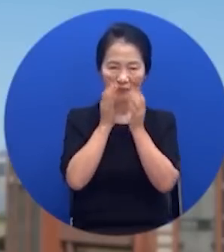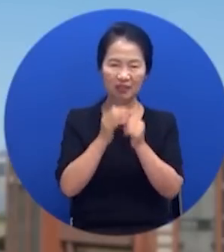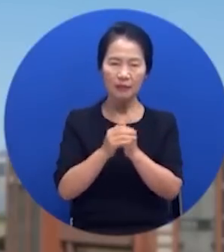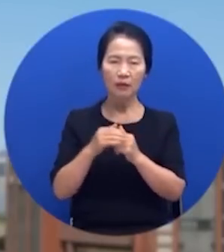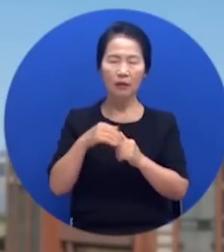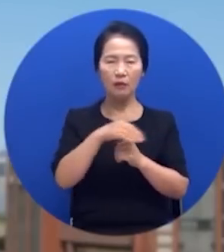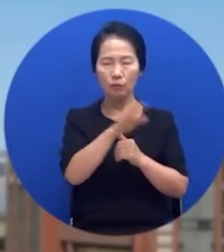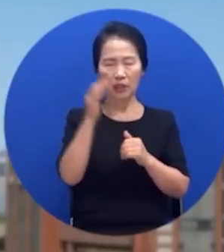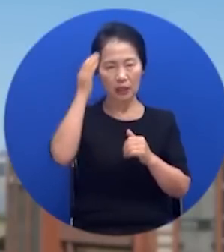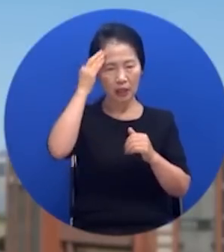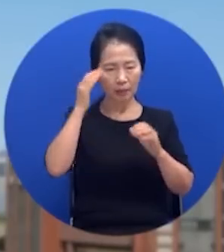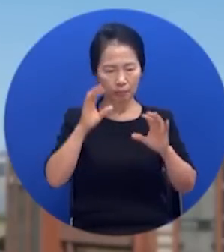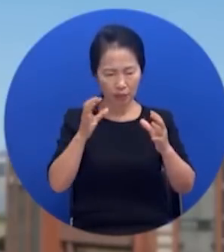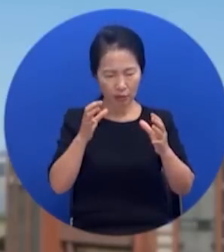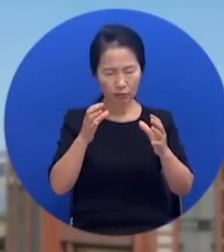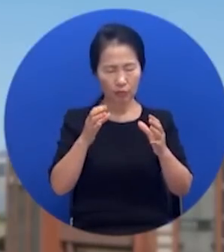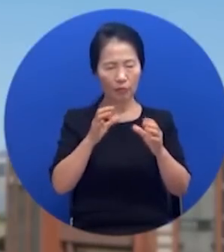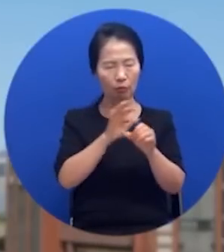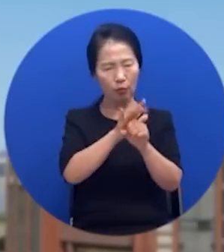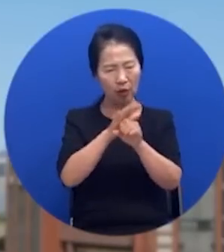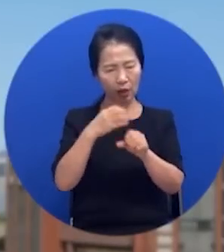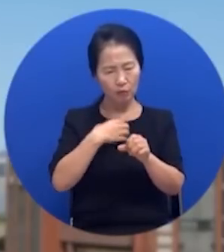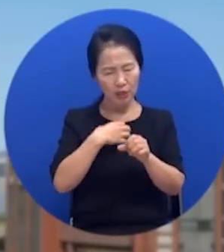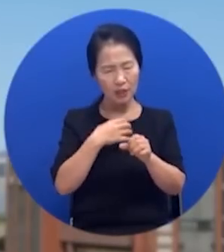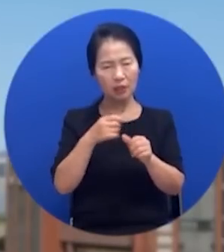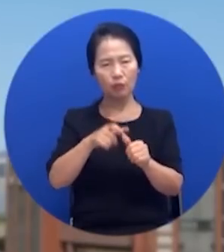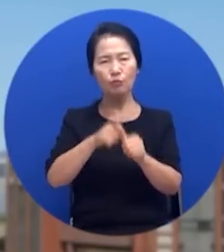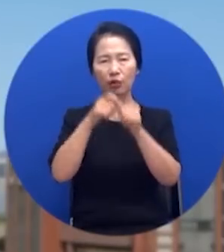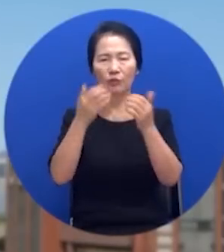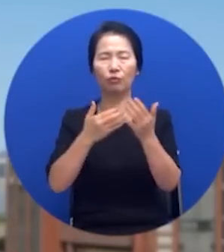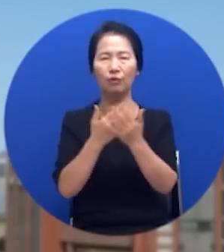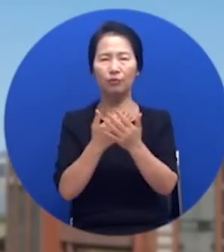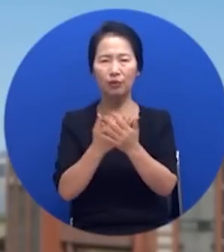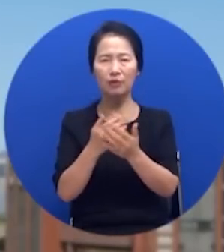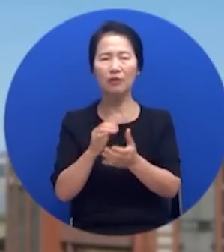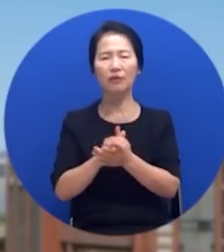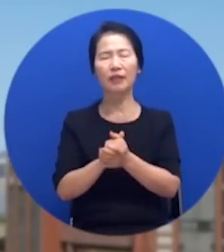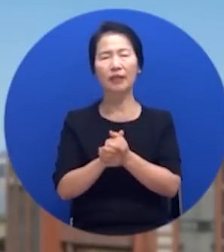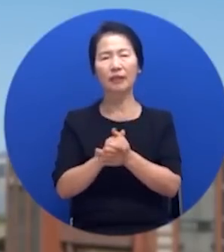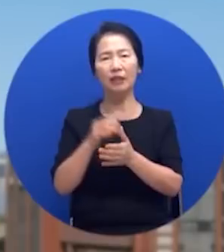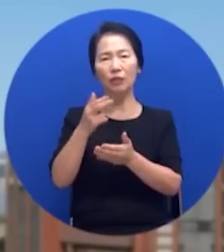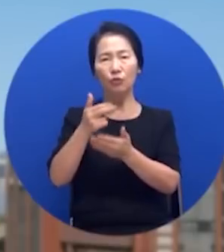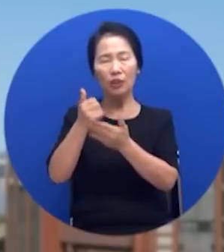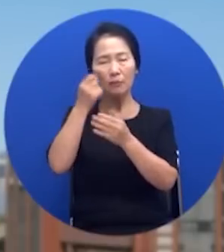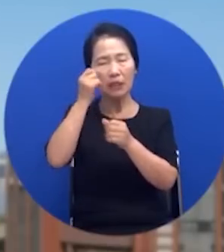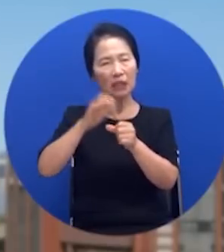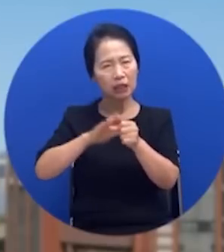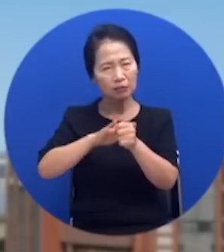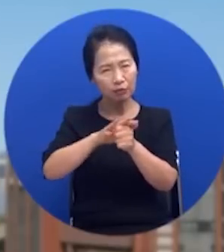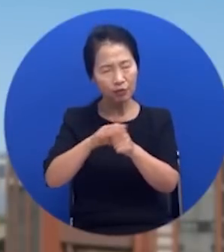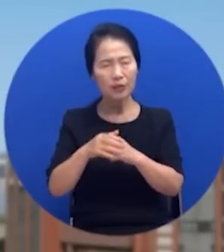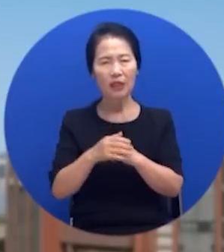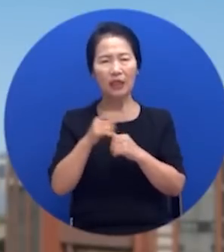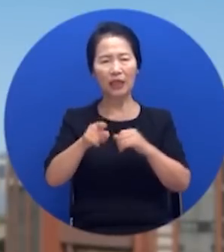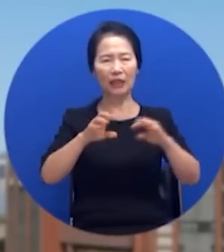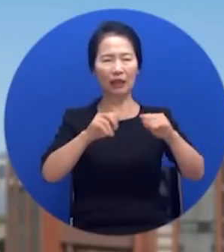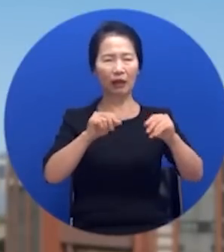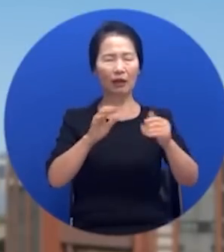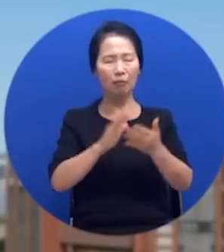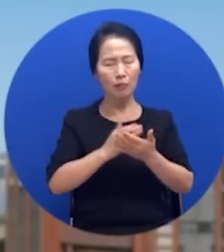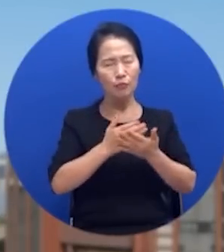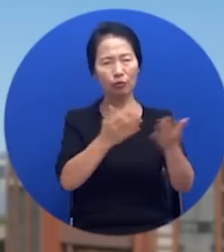우리 대한민국을 건져주시옵소서. 주님, 주님의 긍휼하심을 이 땅에 베풀어